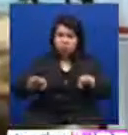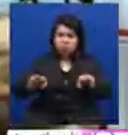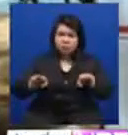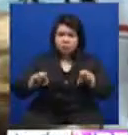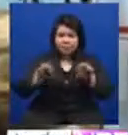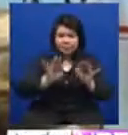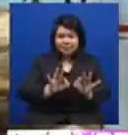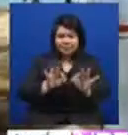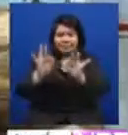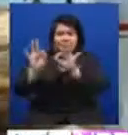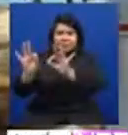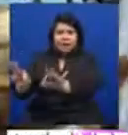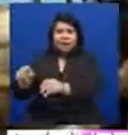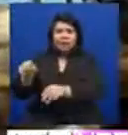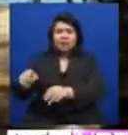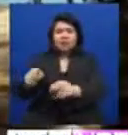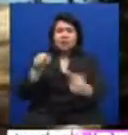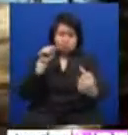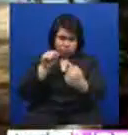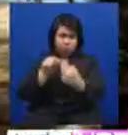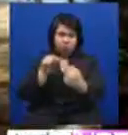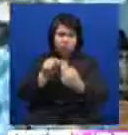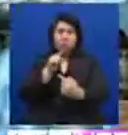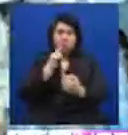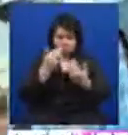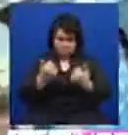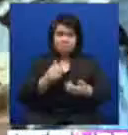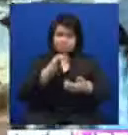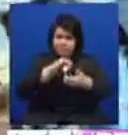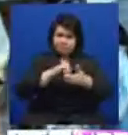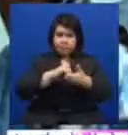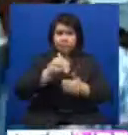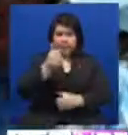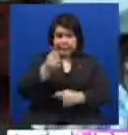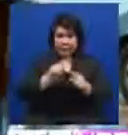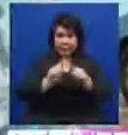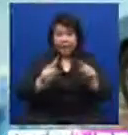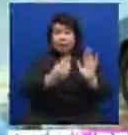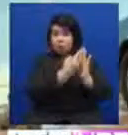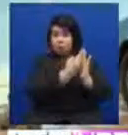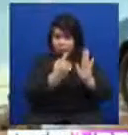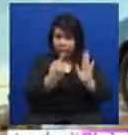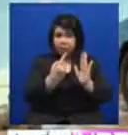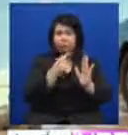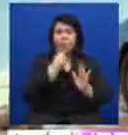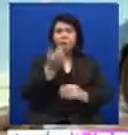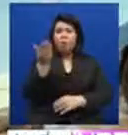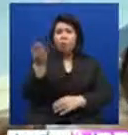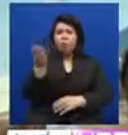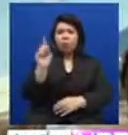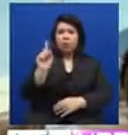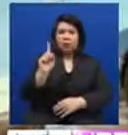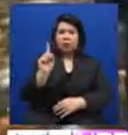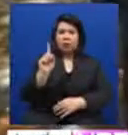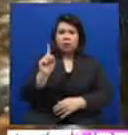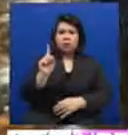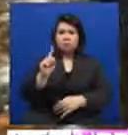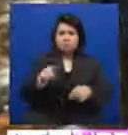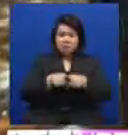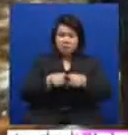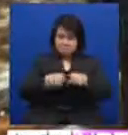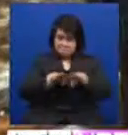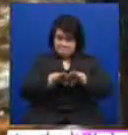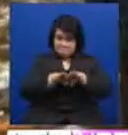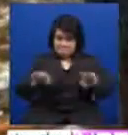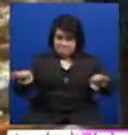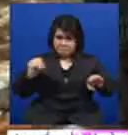ายในพื้นที่เหมาะสมซึ่งได้รับความร่วมมือเป็นอย่างดีแต่ตัวแทนพ่อค้าแม่ค้าได้ขอร้องเจ้าหน้าที่ให้จัดหาพื้นที่ถาว